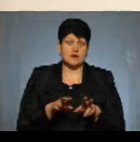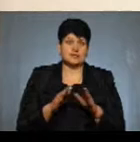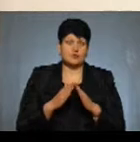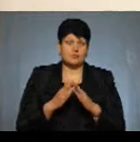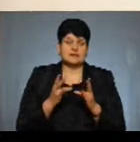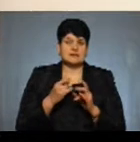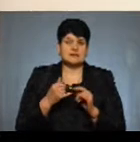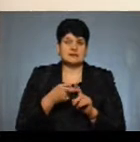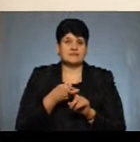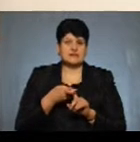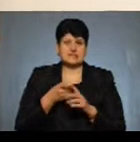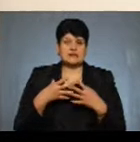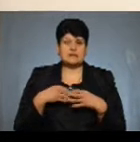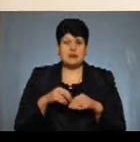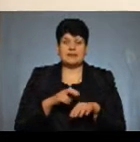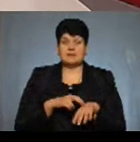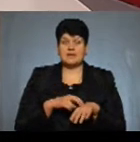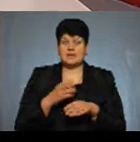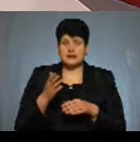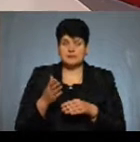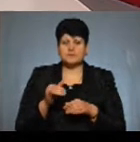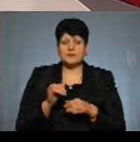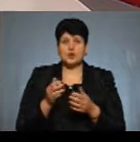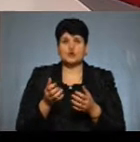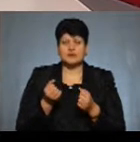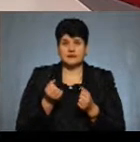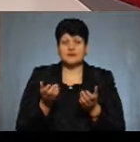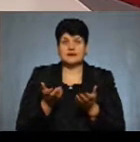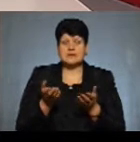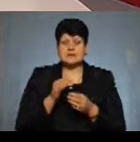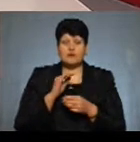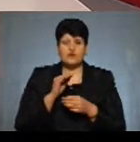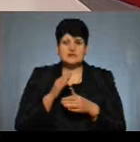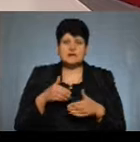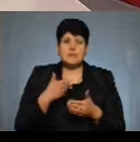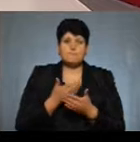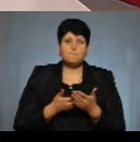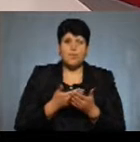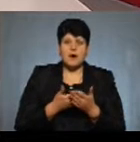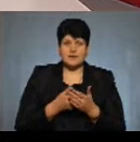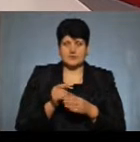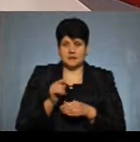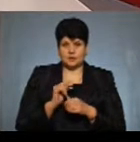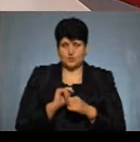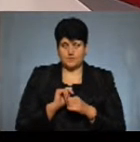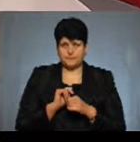треба все ж таки зв'язуватися зі своїм сімейним лікарем і все ж таки отримати якісь професійні поради для того, тому